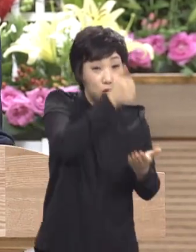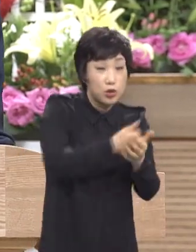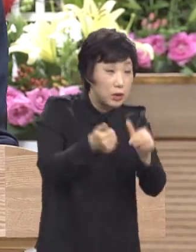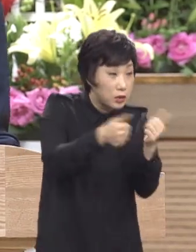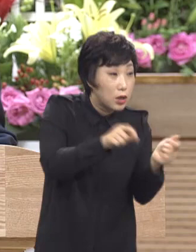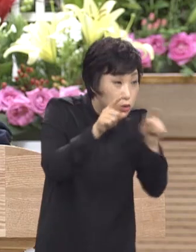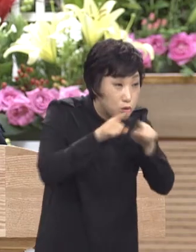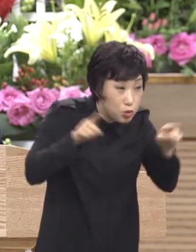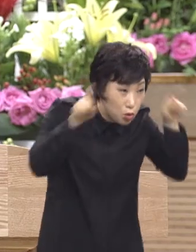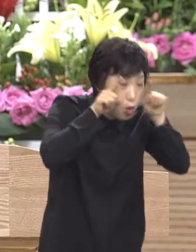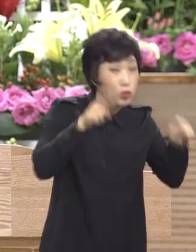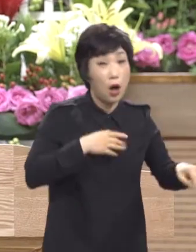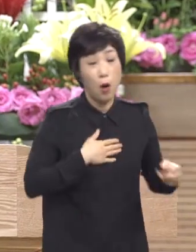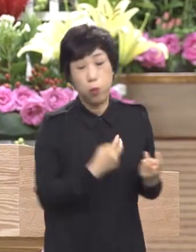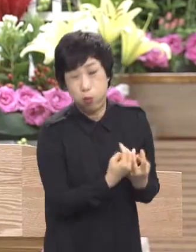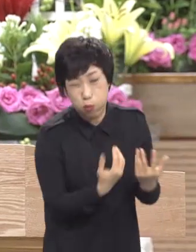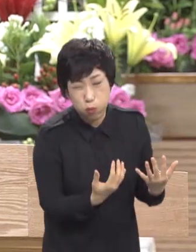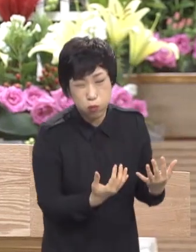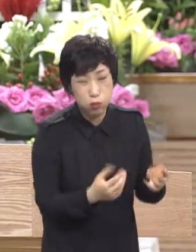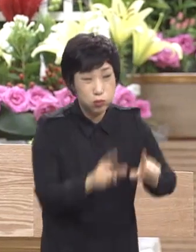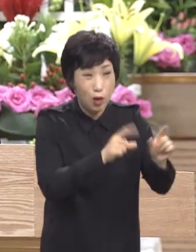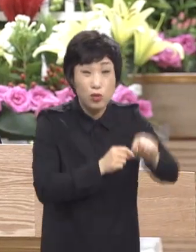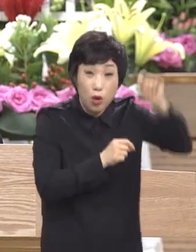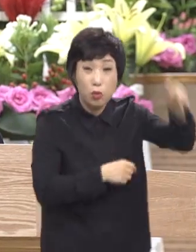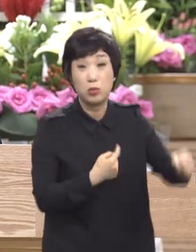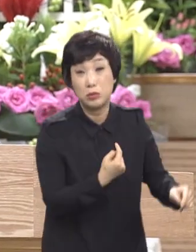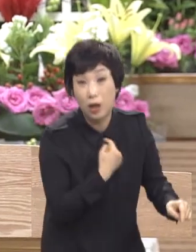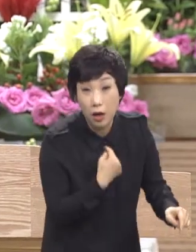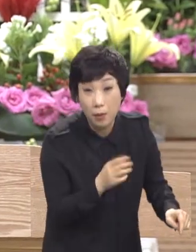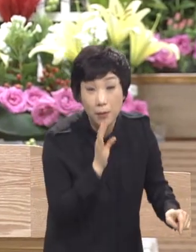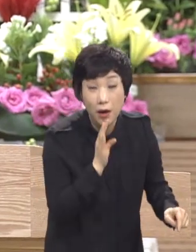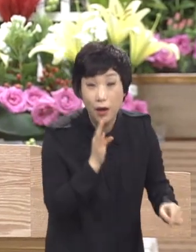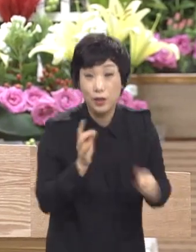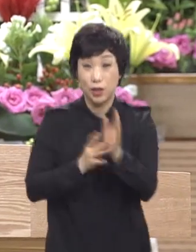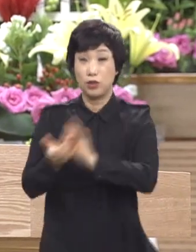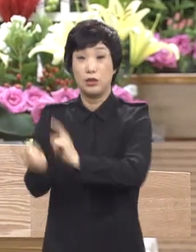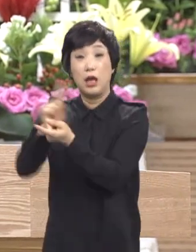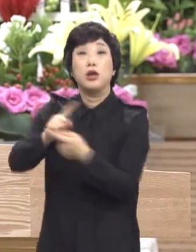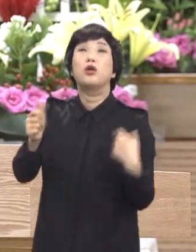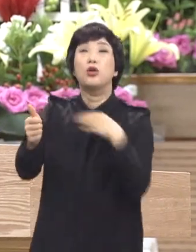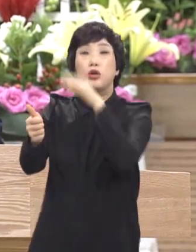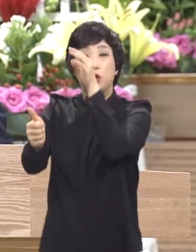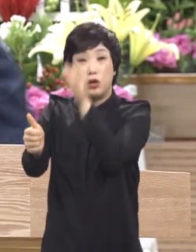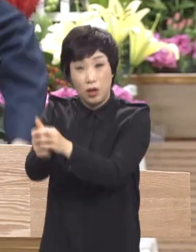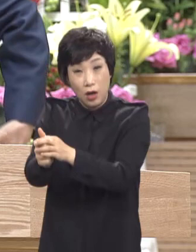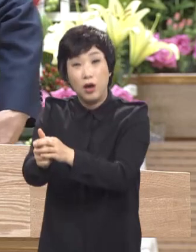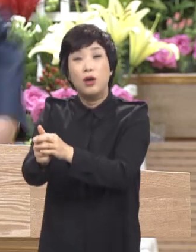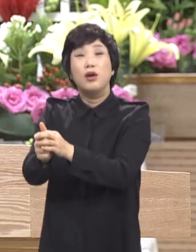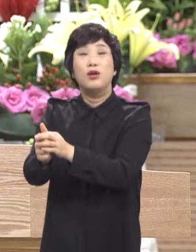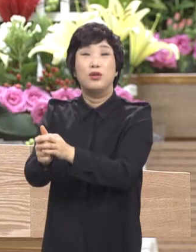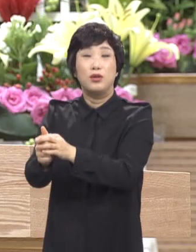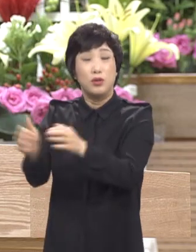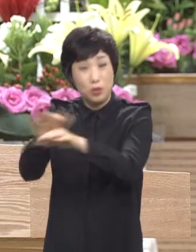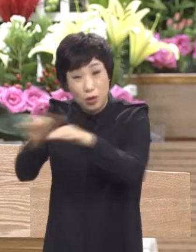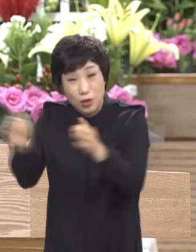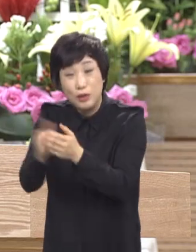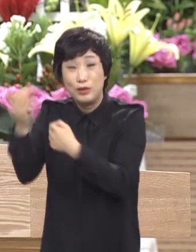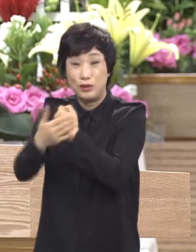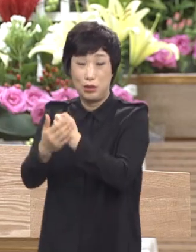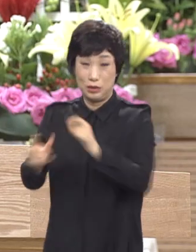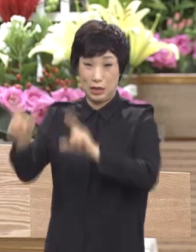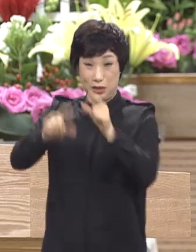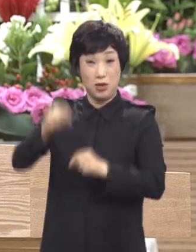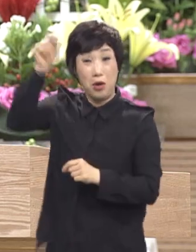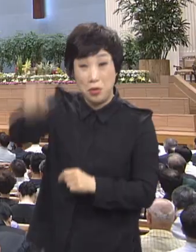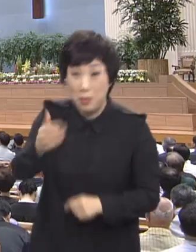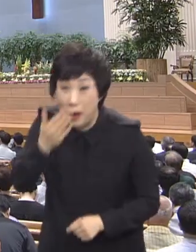지옥에서 꼼짝달싹 못하고 영원히 살아야 할 내가 그가 대속해 주시는 이로 영원히 살려는 것이